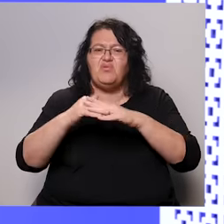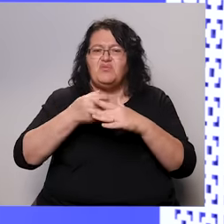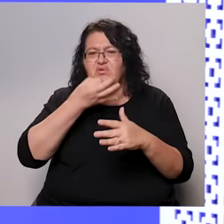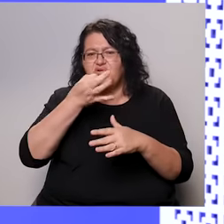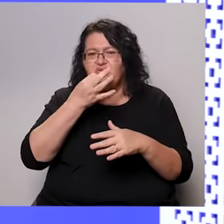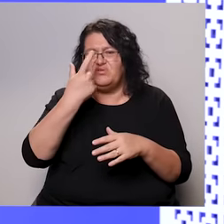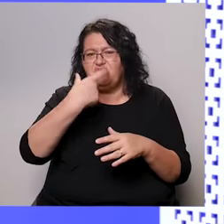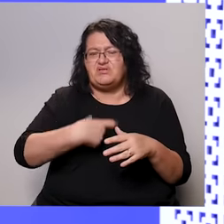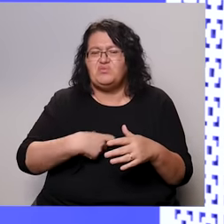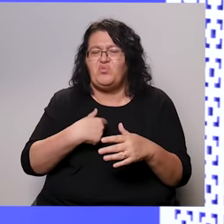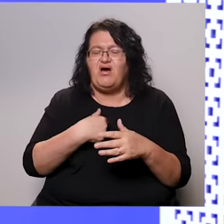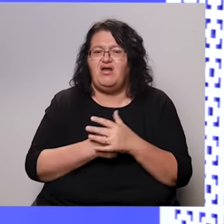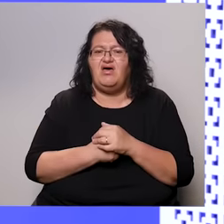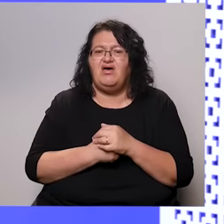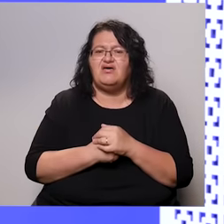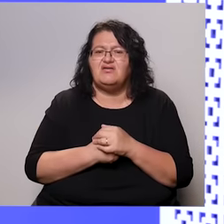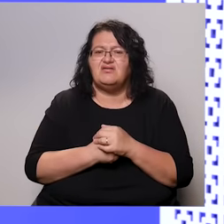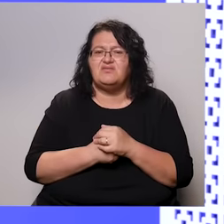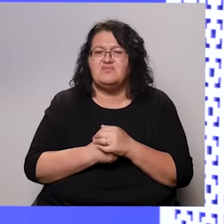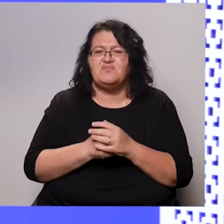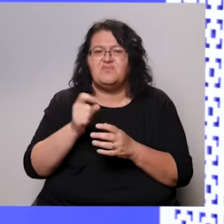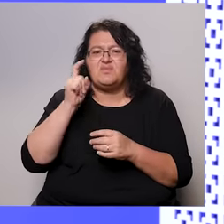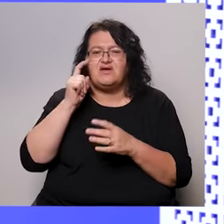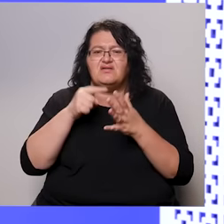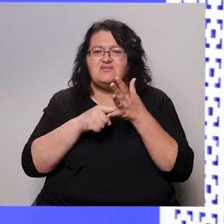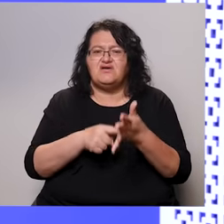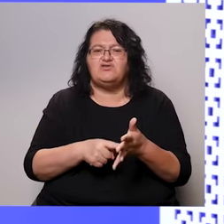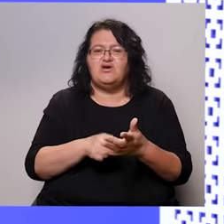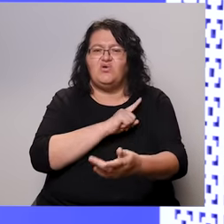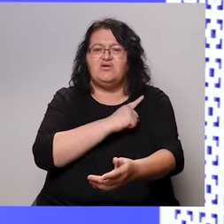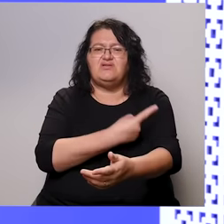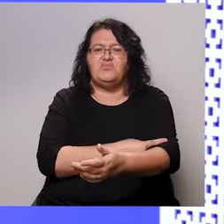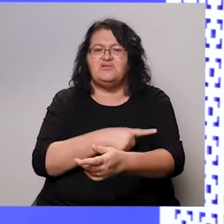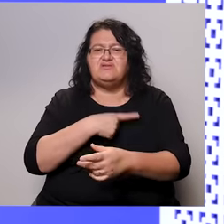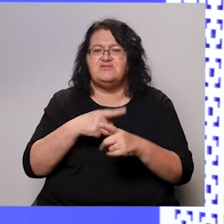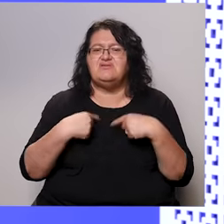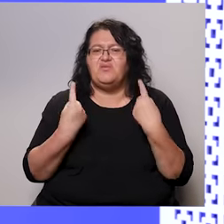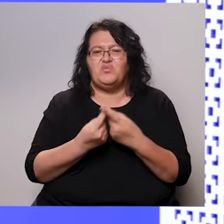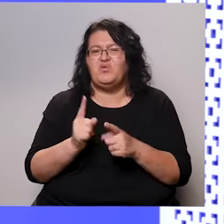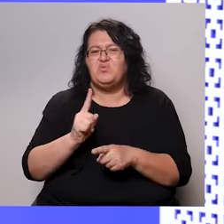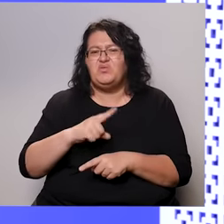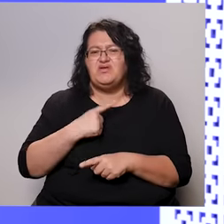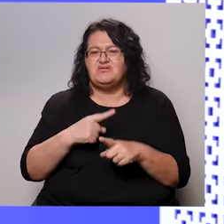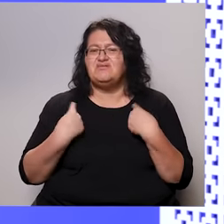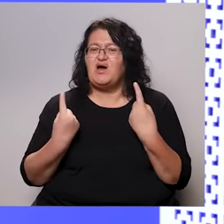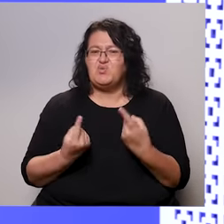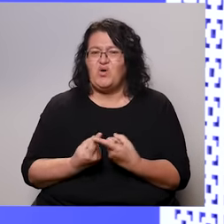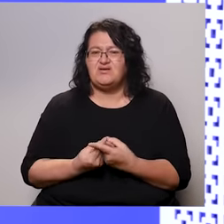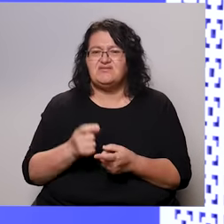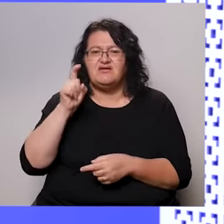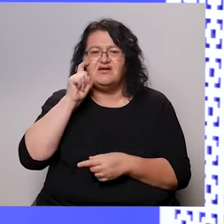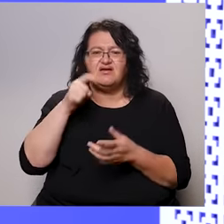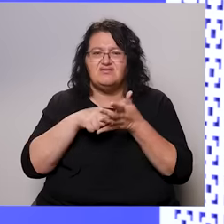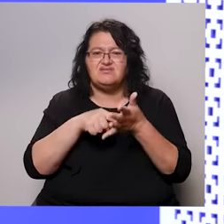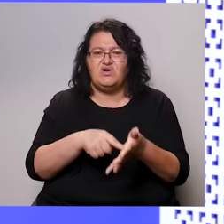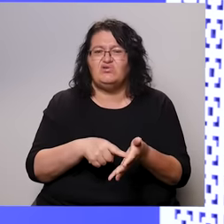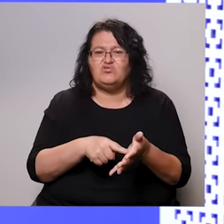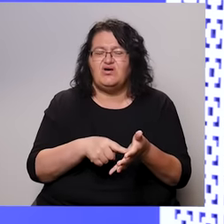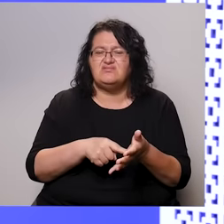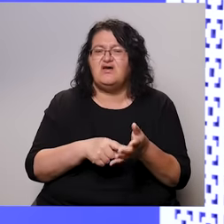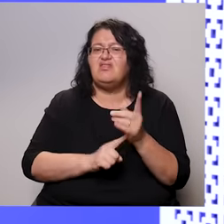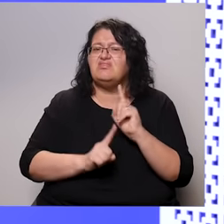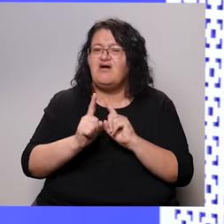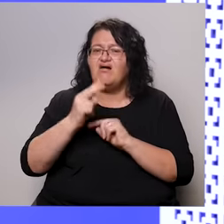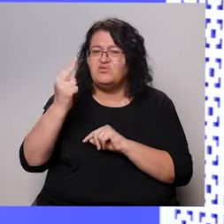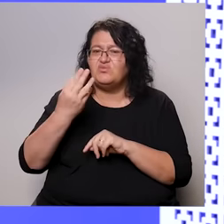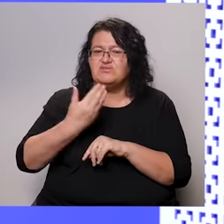mele, că credința aceasta, oricât de puternici am fi noi a noastră, credința asta, dacă Dumnezeu nu ne-o dă și dacă